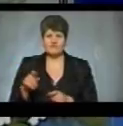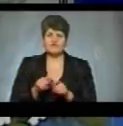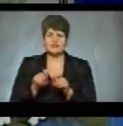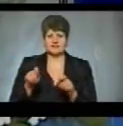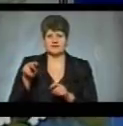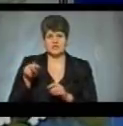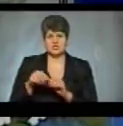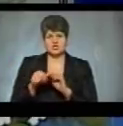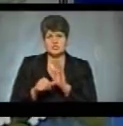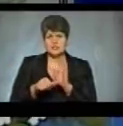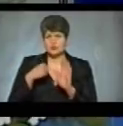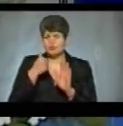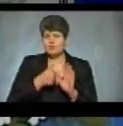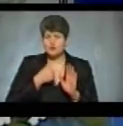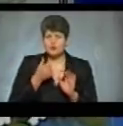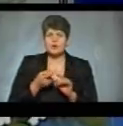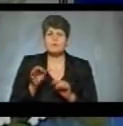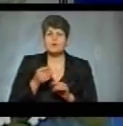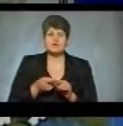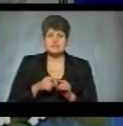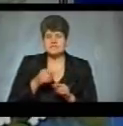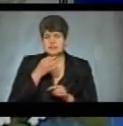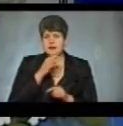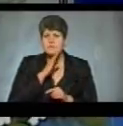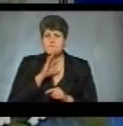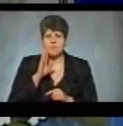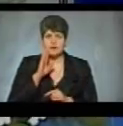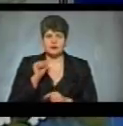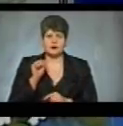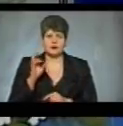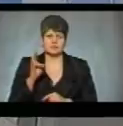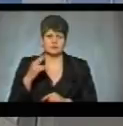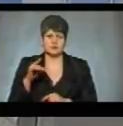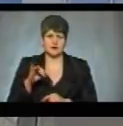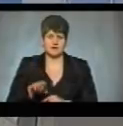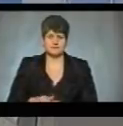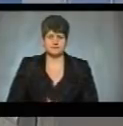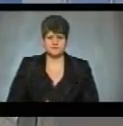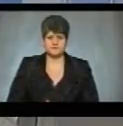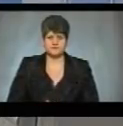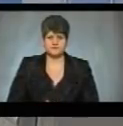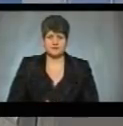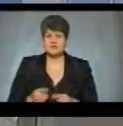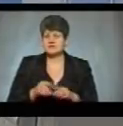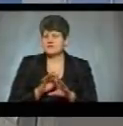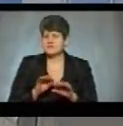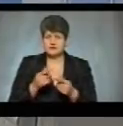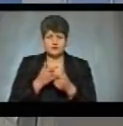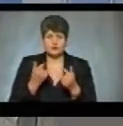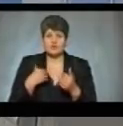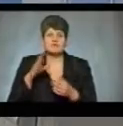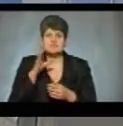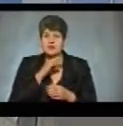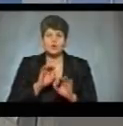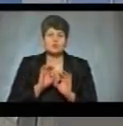у 2016 році. Про це нам повідомила мати Андрія Ярослава Дрьоміна. Це вся інформація, яку я